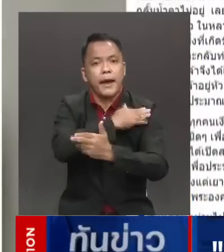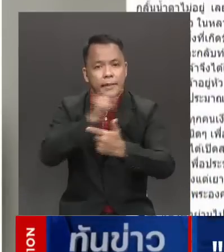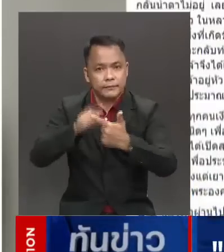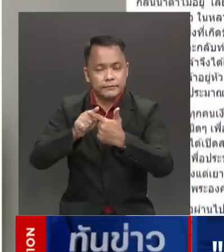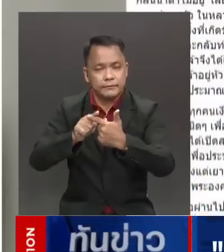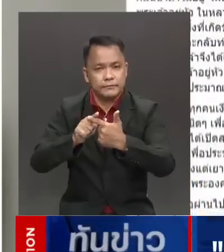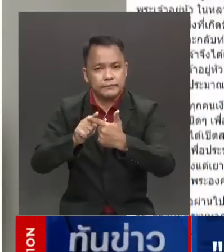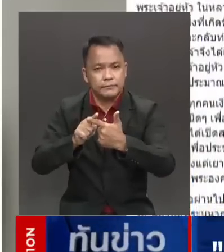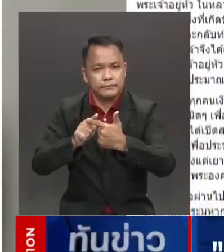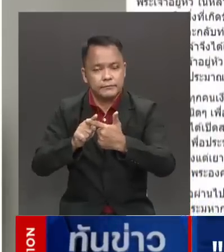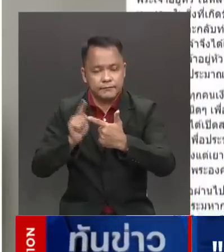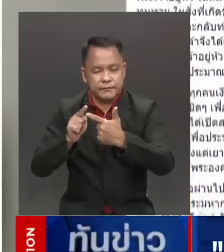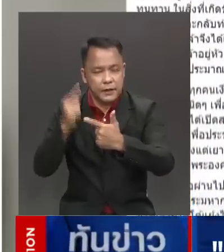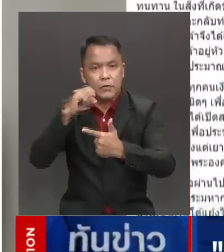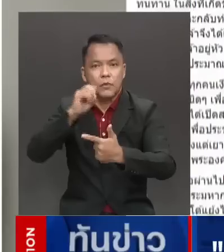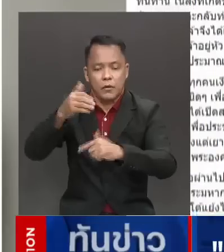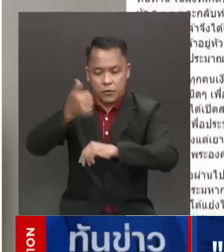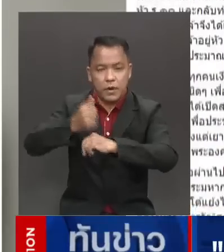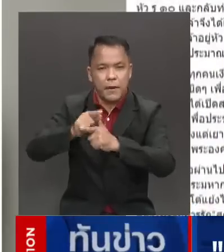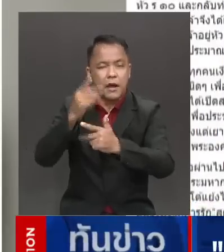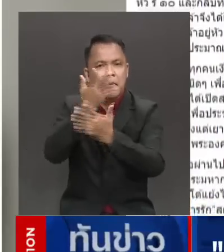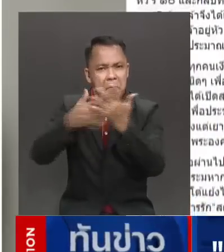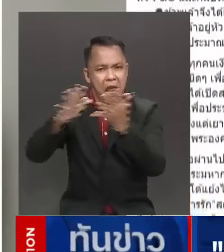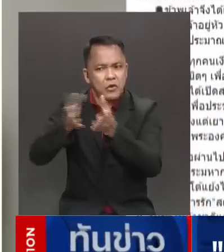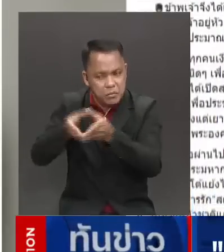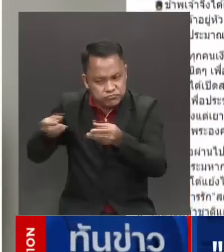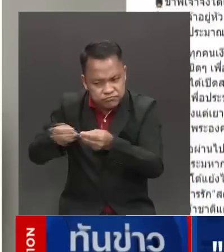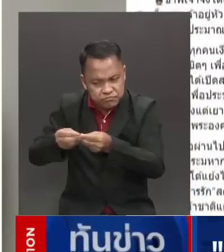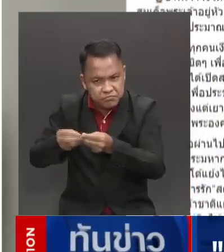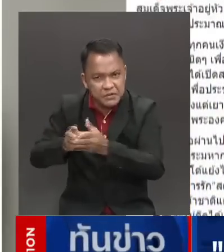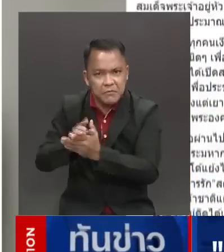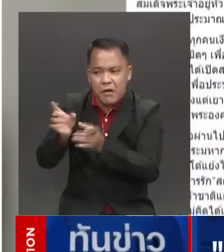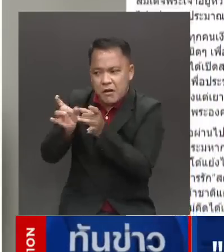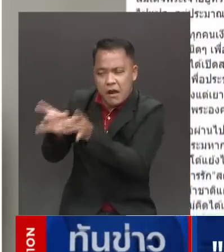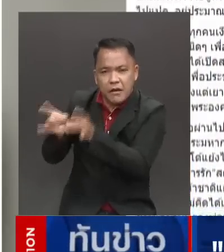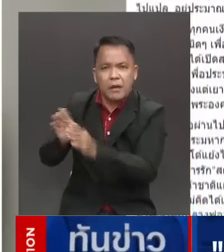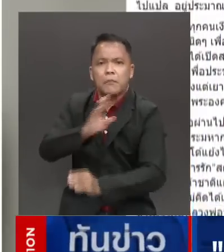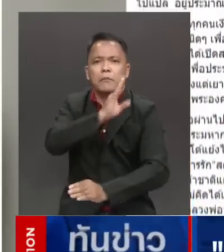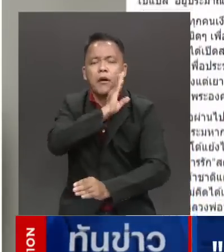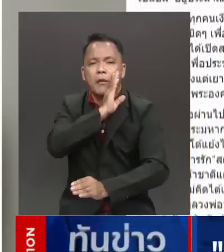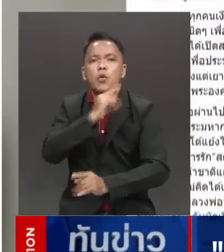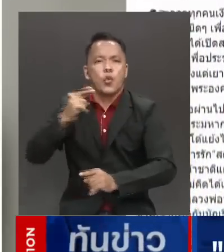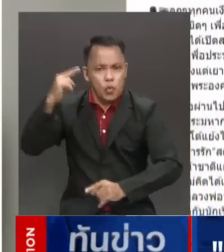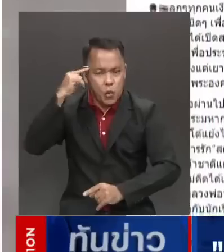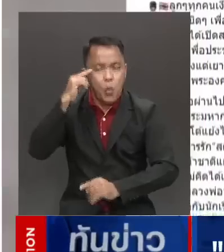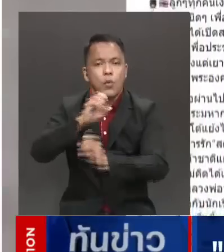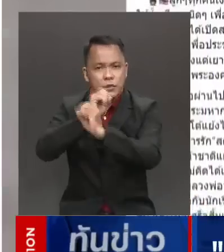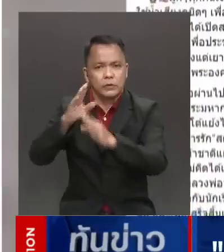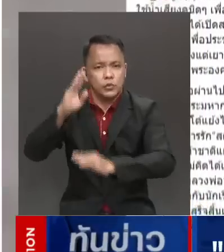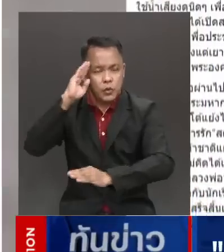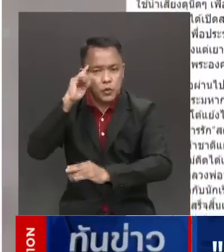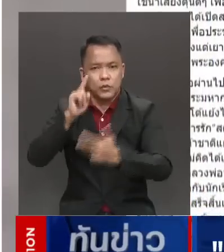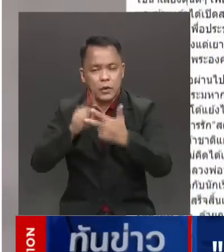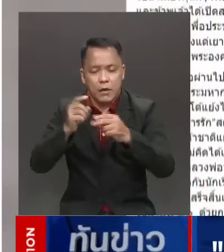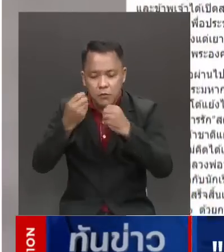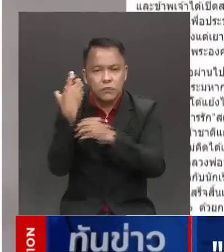ที่คุณพระเคเนี่ยเขาอ้างว่าวางแผนร่วมการบังอาจใส่ความอันเป็นเท็จรู้เห็นชัดแจ้งอยู่แล้ว